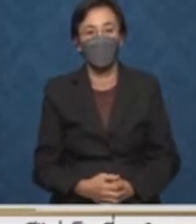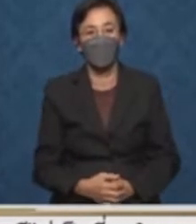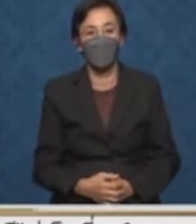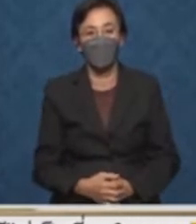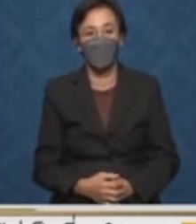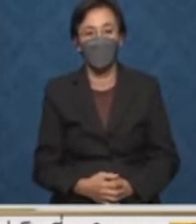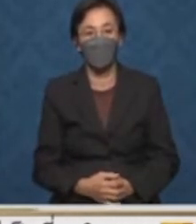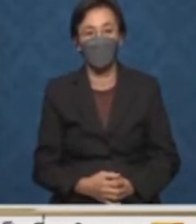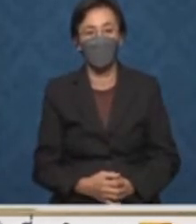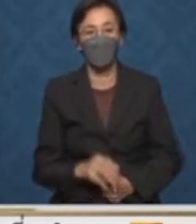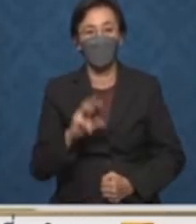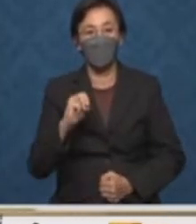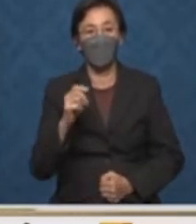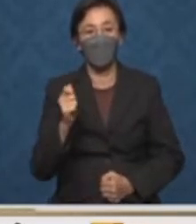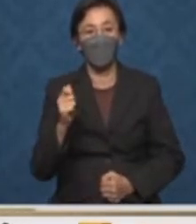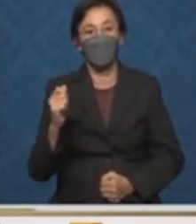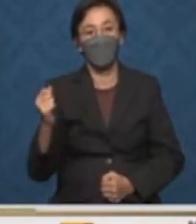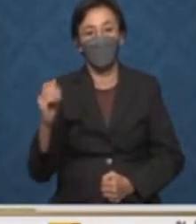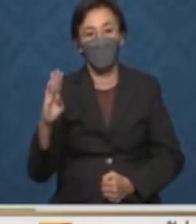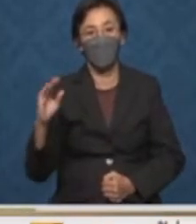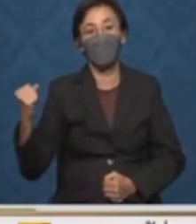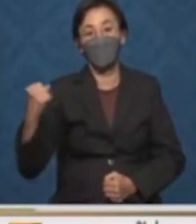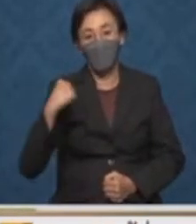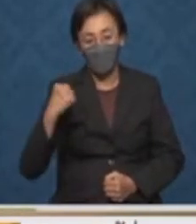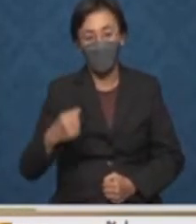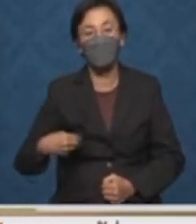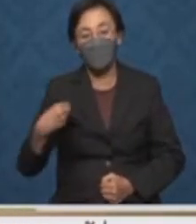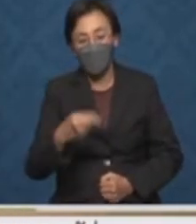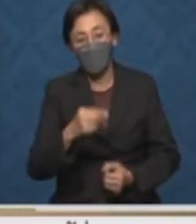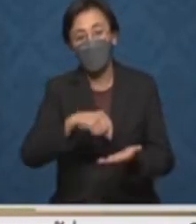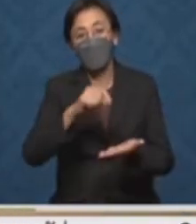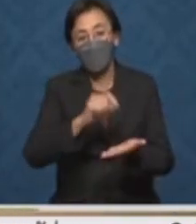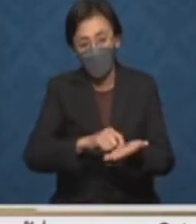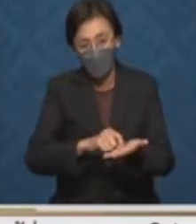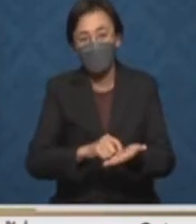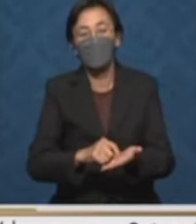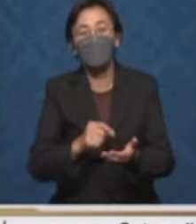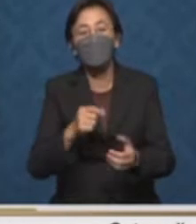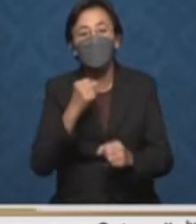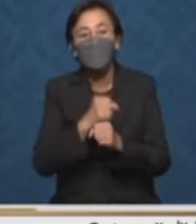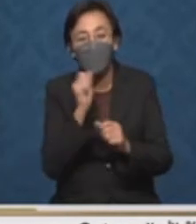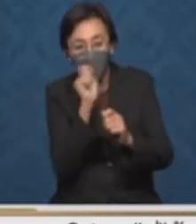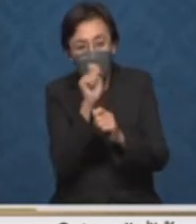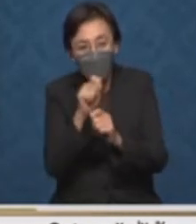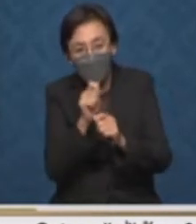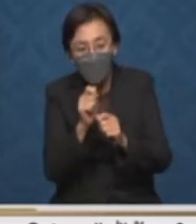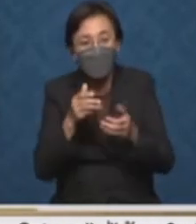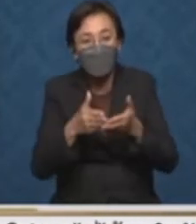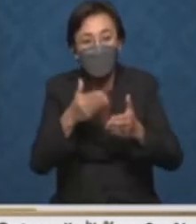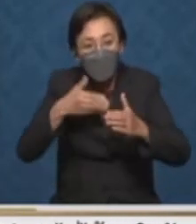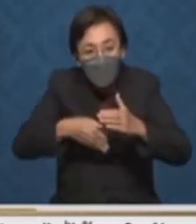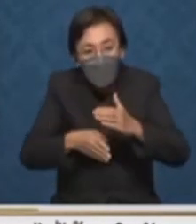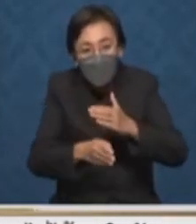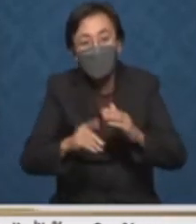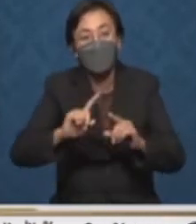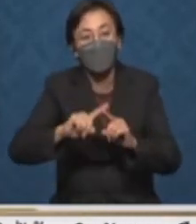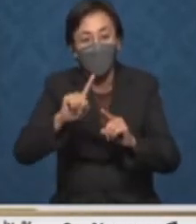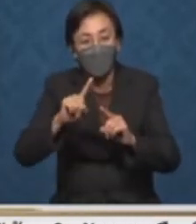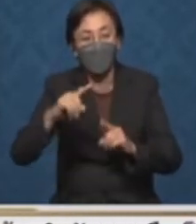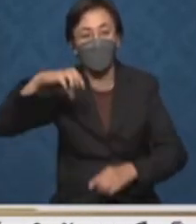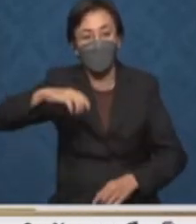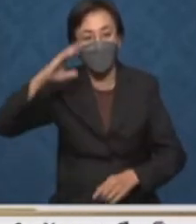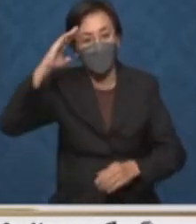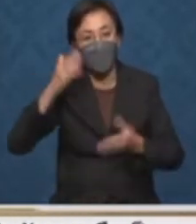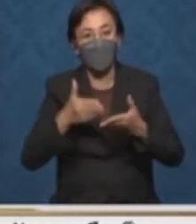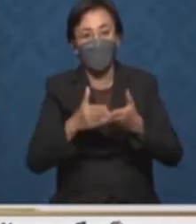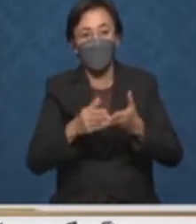การมอบอำนาจในการลงนามในข้อตกลงจ้างสร้างเรือดำน้ำลำที่1ครับก กองทัพเรือแถลงนะครับ